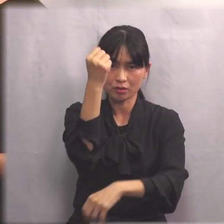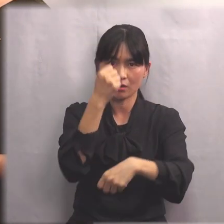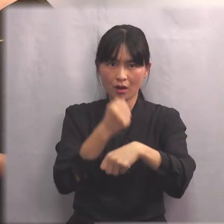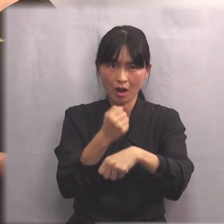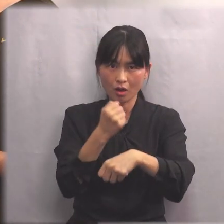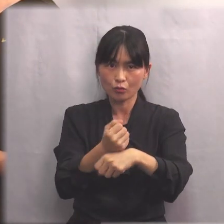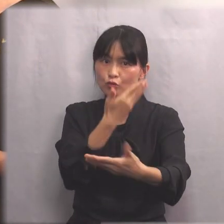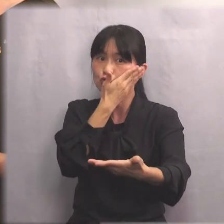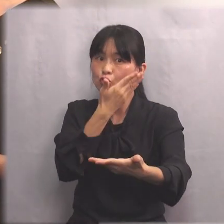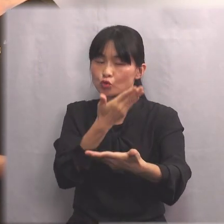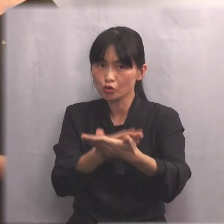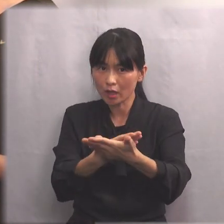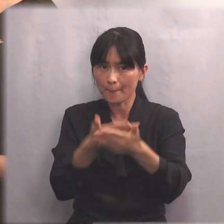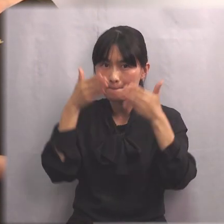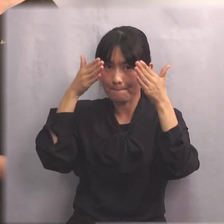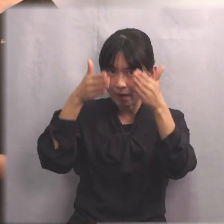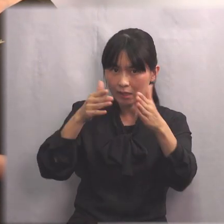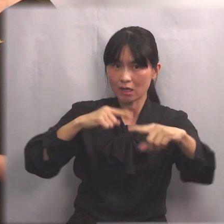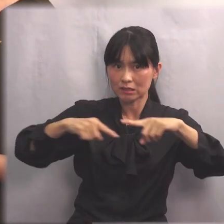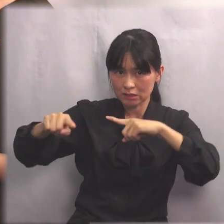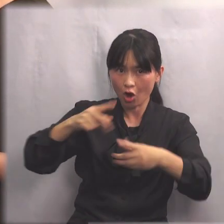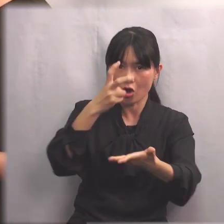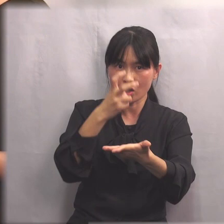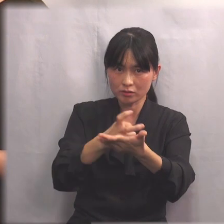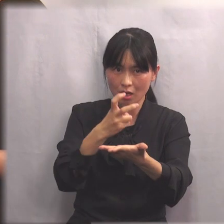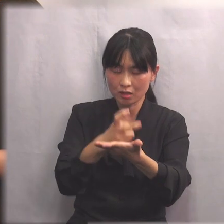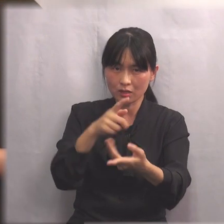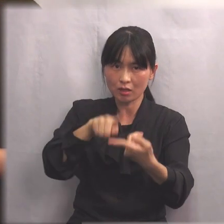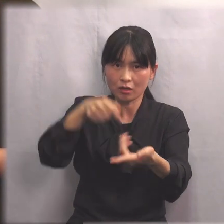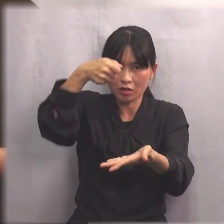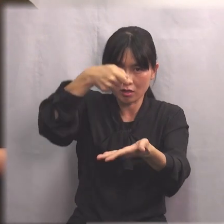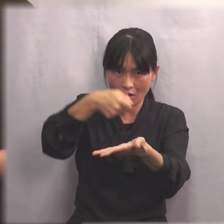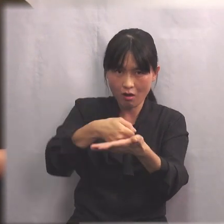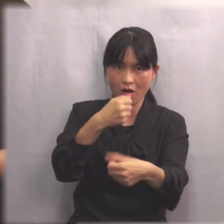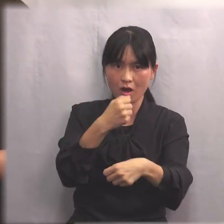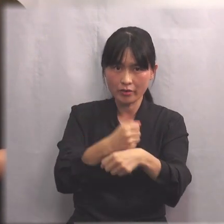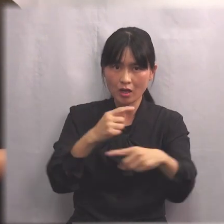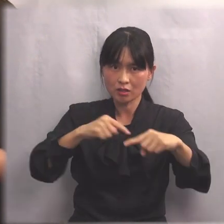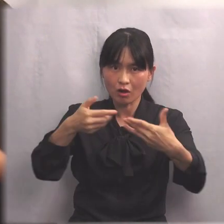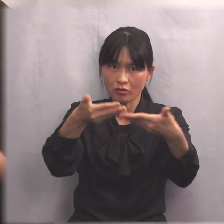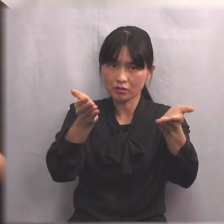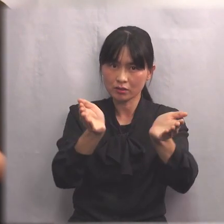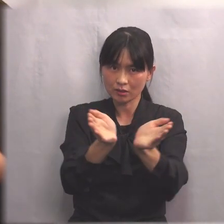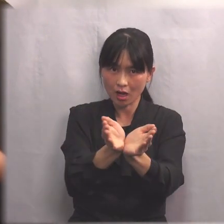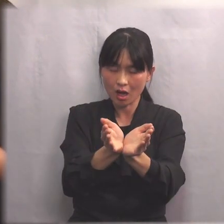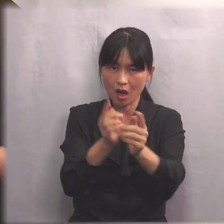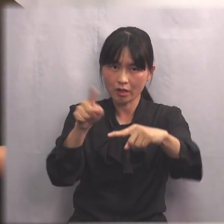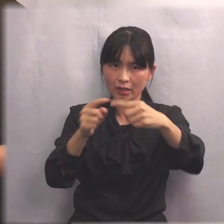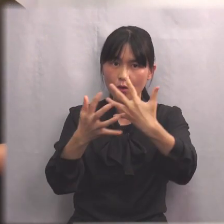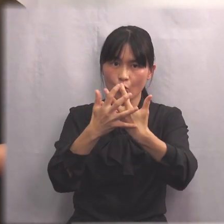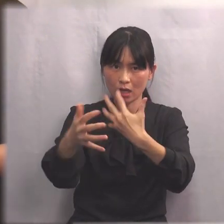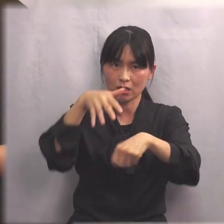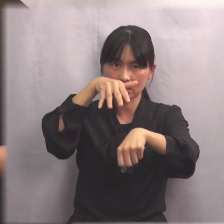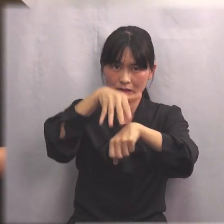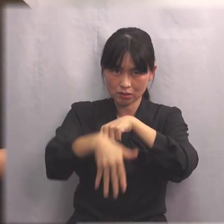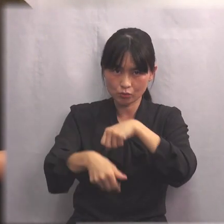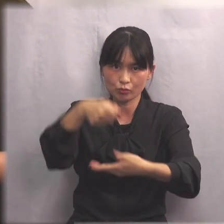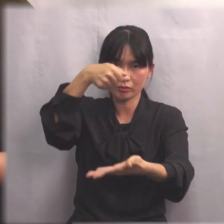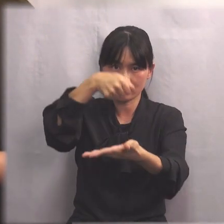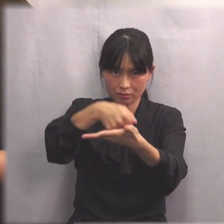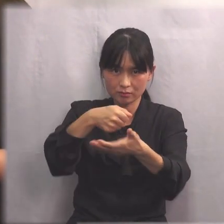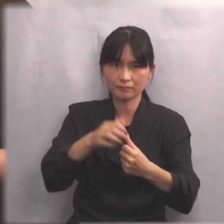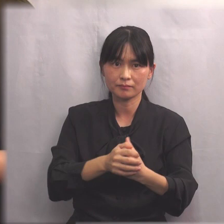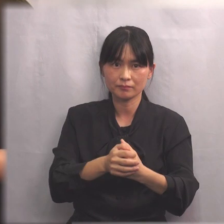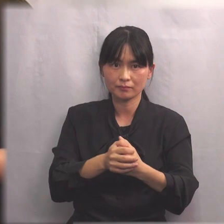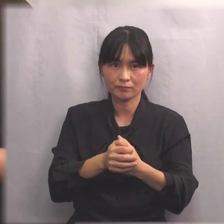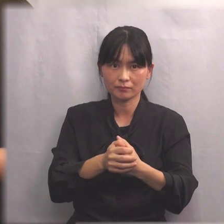하고 당의 주요 노선과 정책 또 정치 방침 등을 결정하는 정책당대회의 성격을 도입할 것을